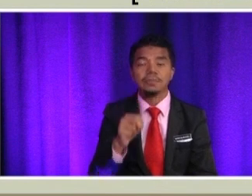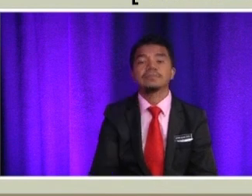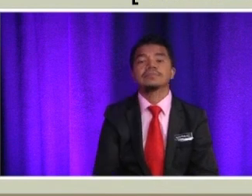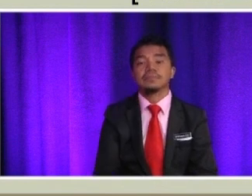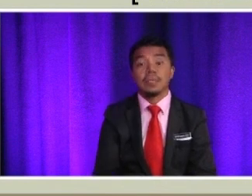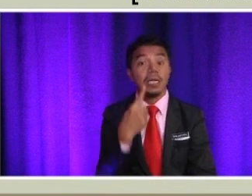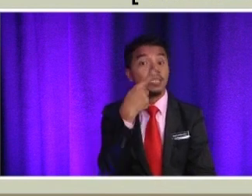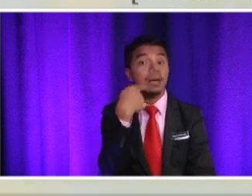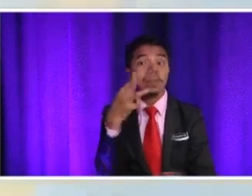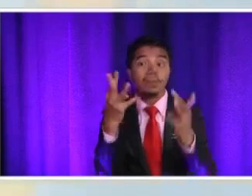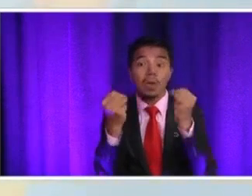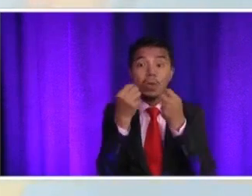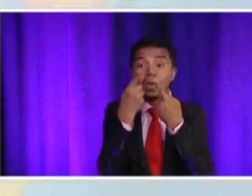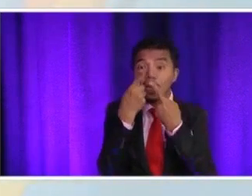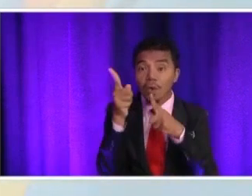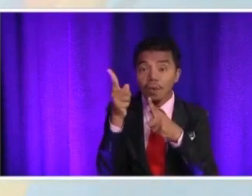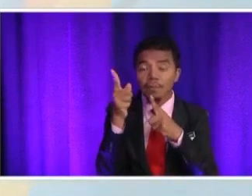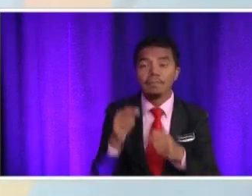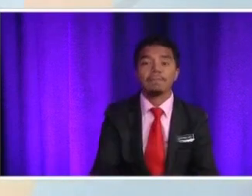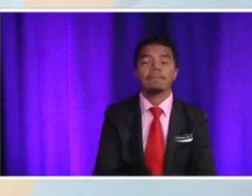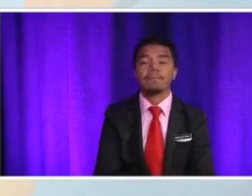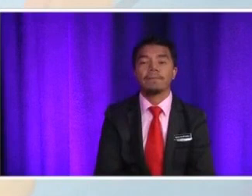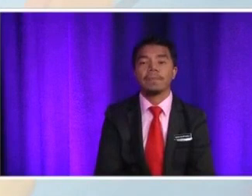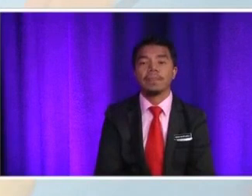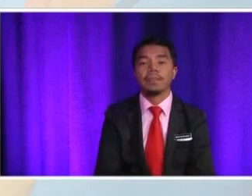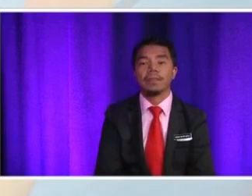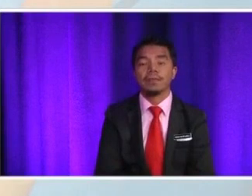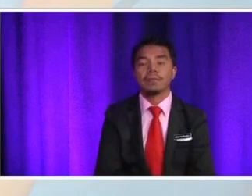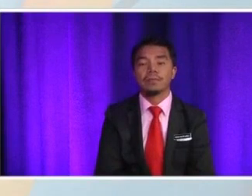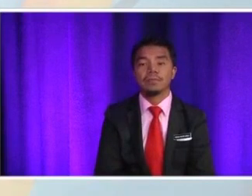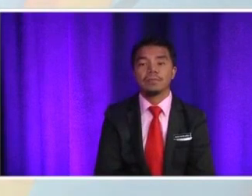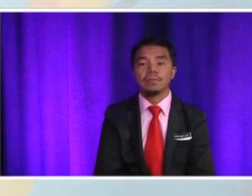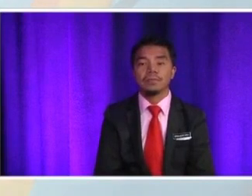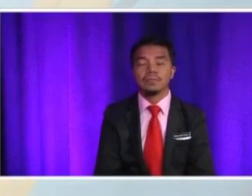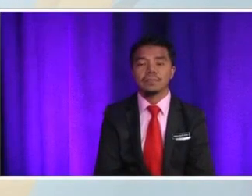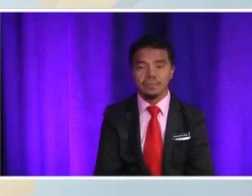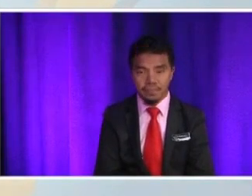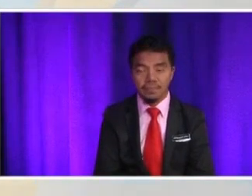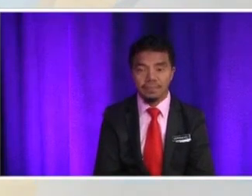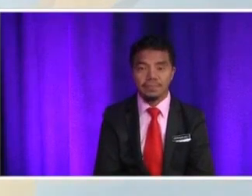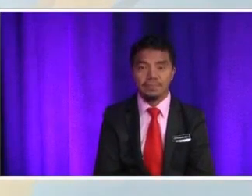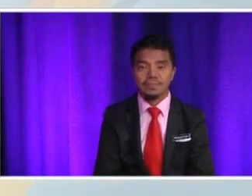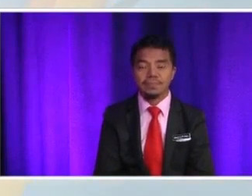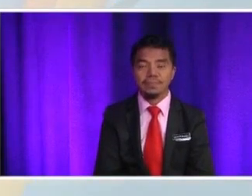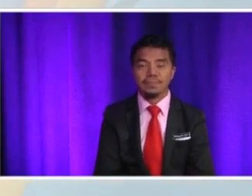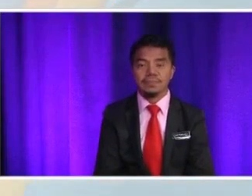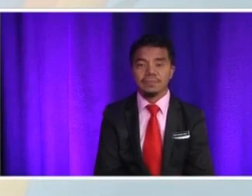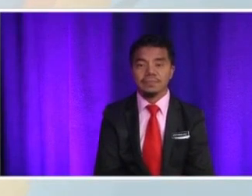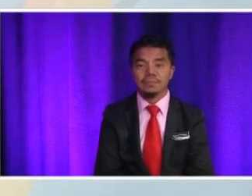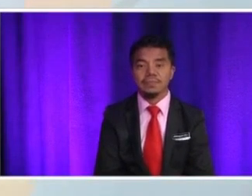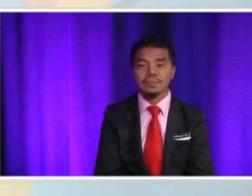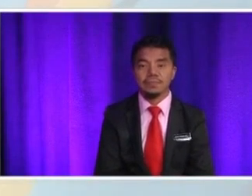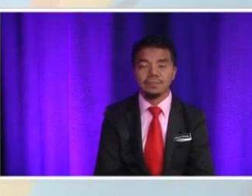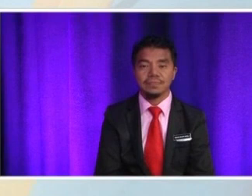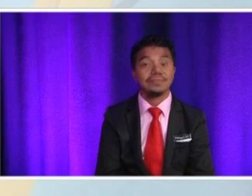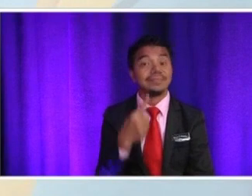volunteer nak jawab? Apa elemen yang tak ada dekat sini atau yang ada tapi tak cukup? Okey. Siapa